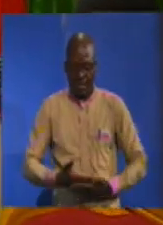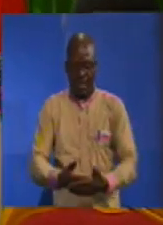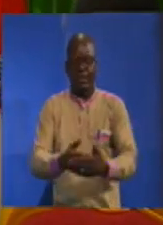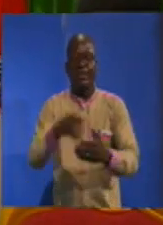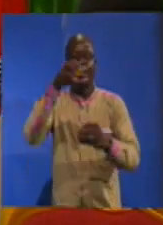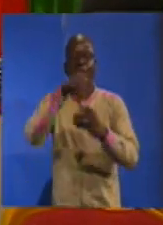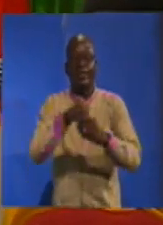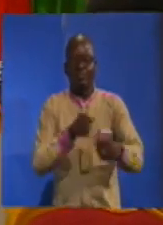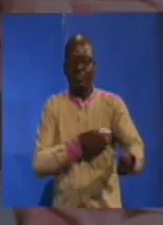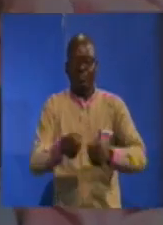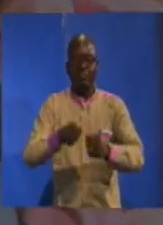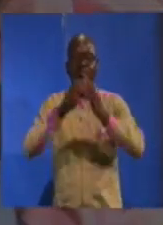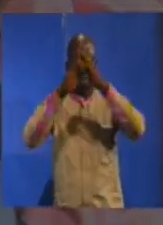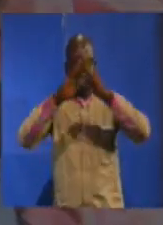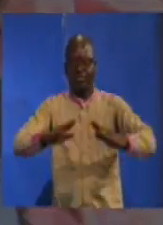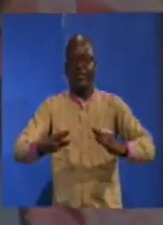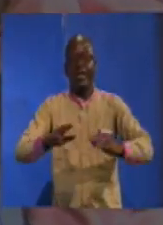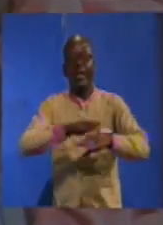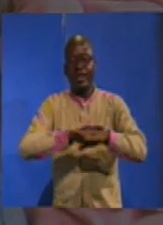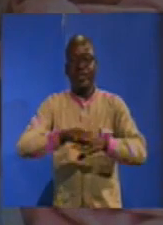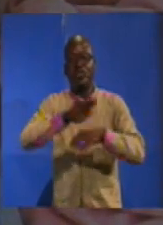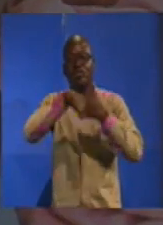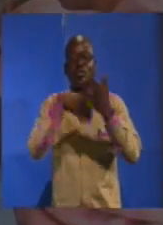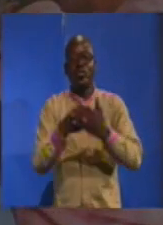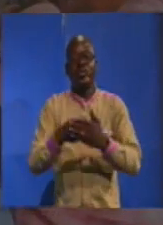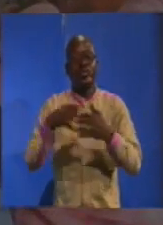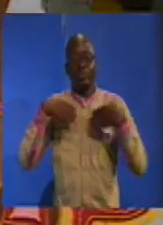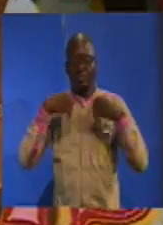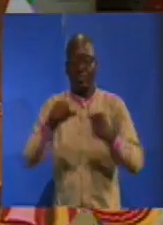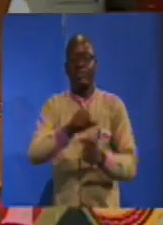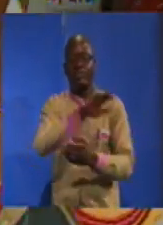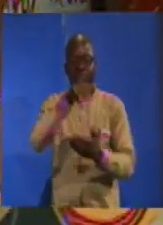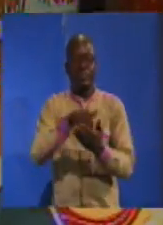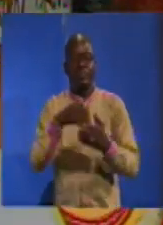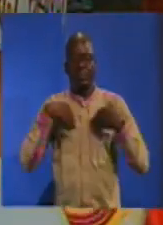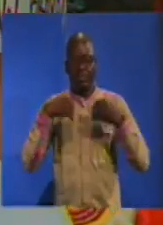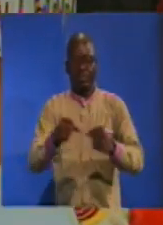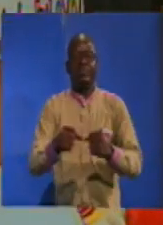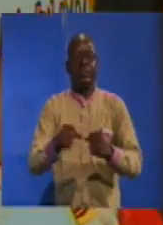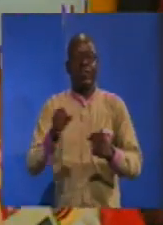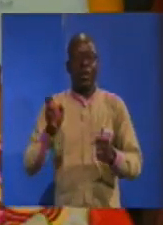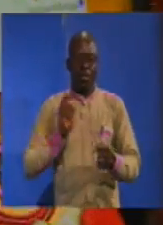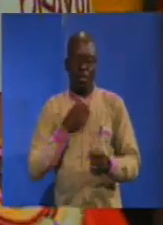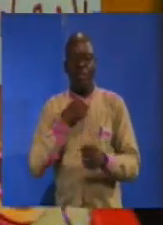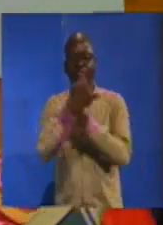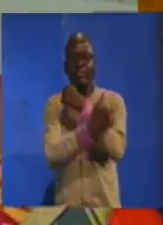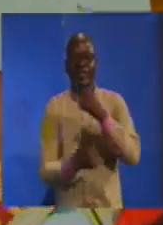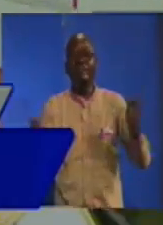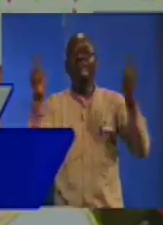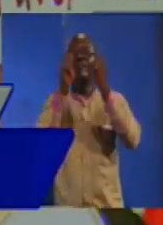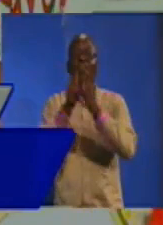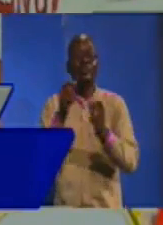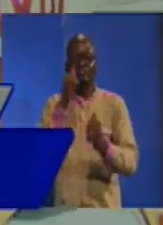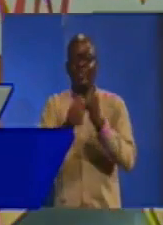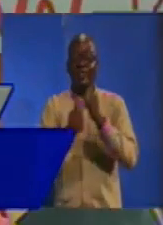tribunaux administratifs et surtout dans les centres de santé. Dans notre pays, nous rencontrons beaucoup de problèmes au niveau